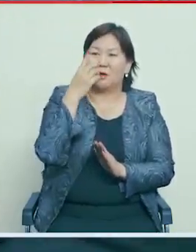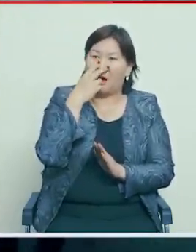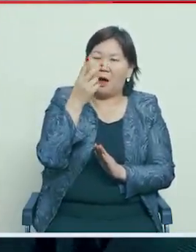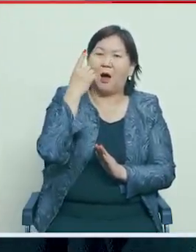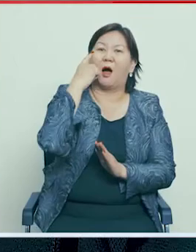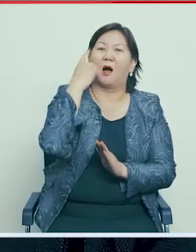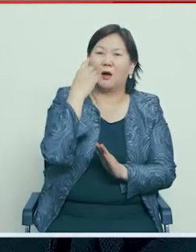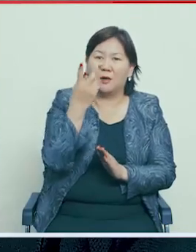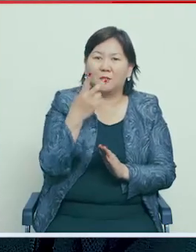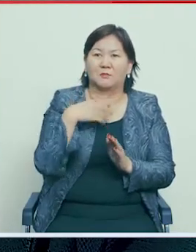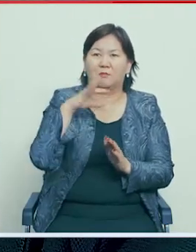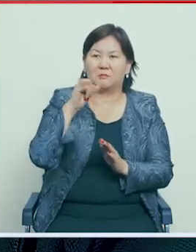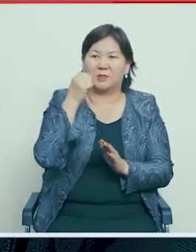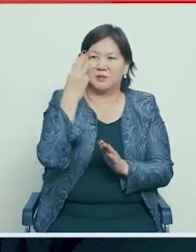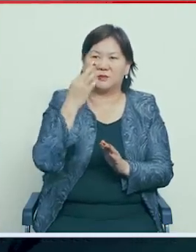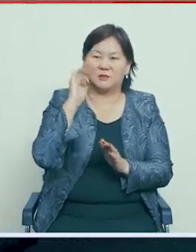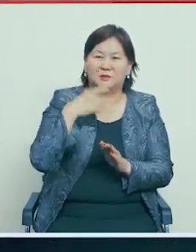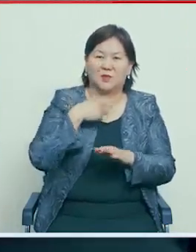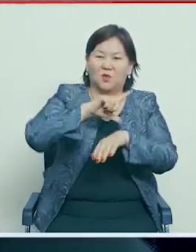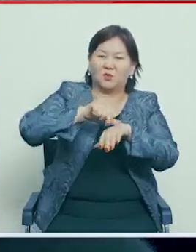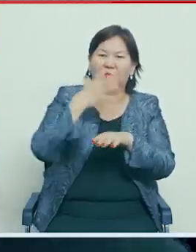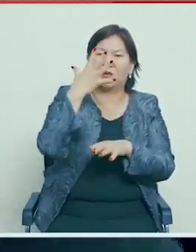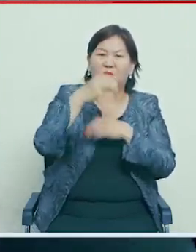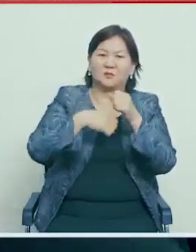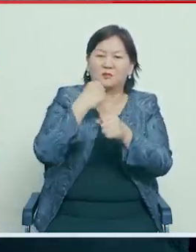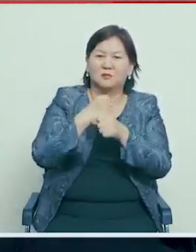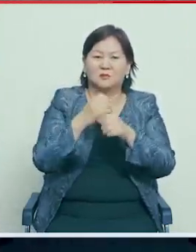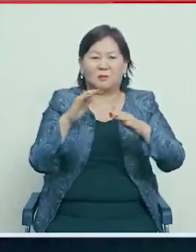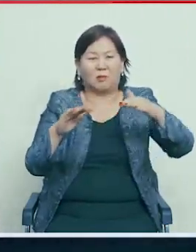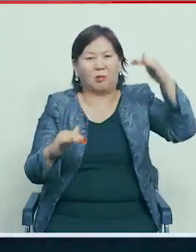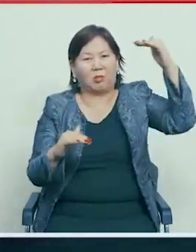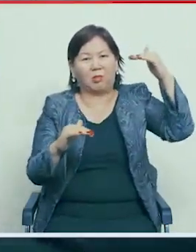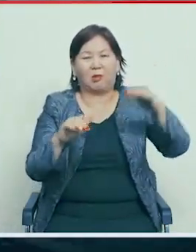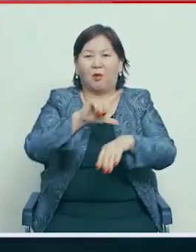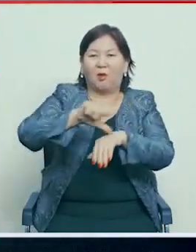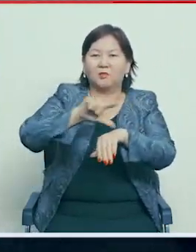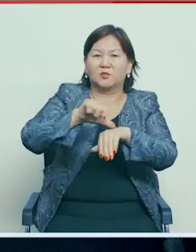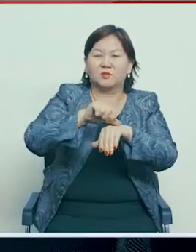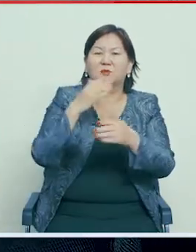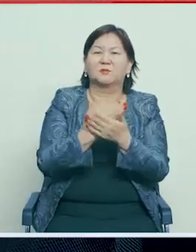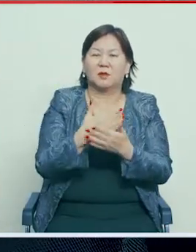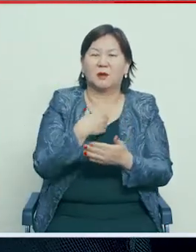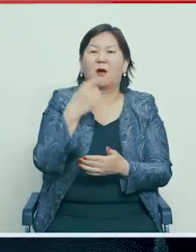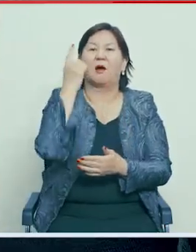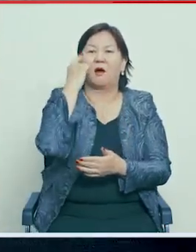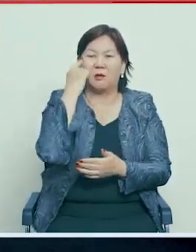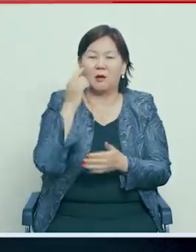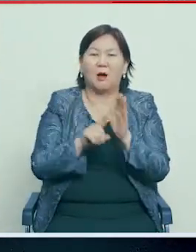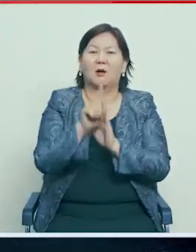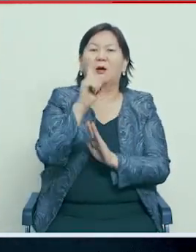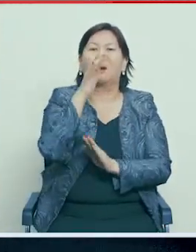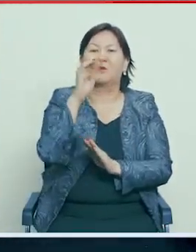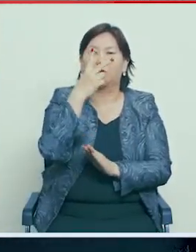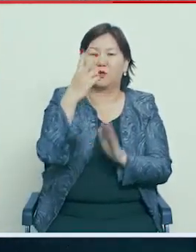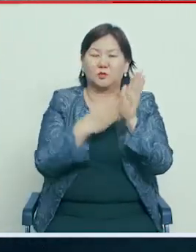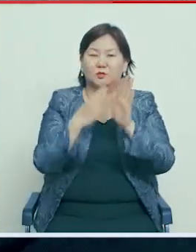байд юм бэ штэ. Би маш их хоцорсон юм байна. Би 5 жилээр энэ хүүхд настайхаа хүүхдүүдээс хоцорсон юм байна гэд. Тэгээд би анх удаа 29 дугаар